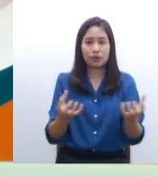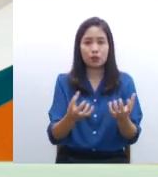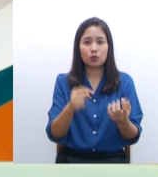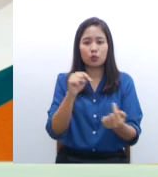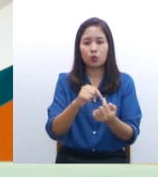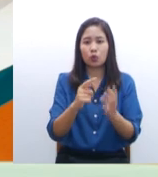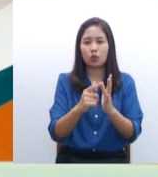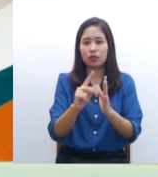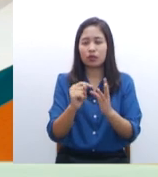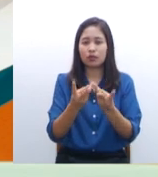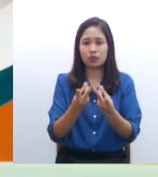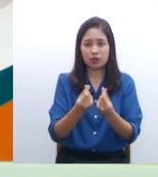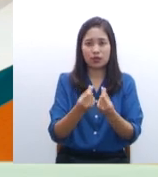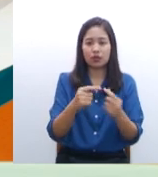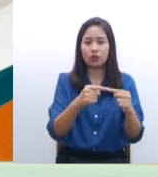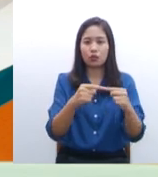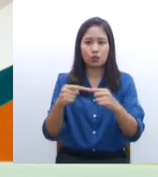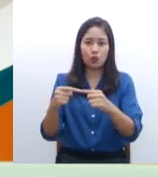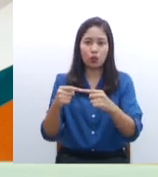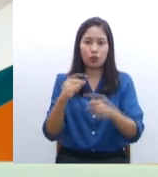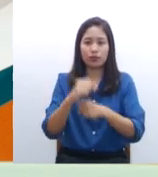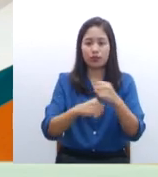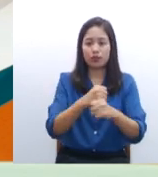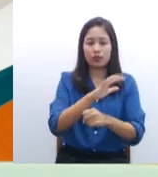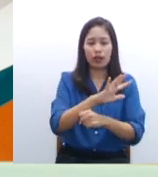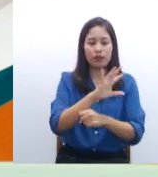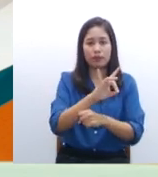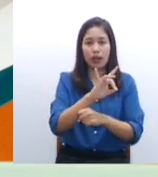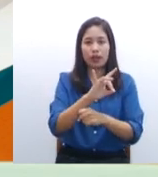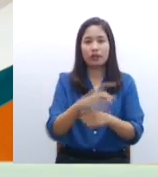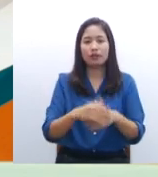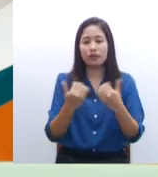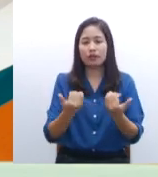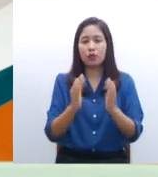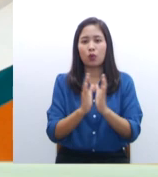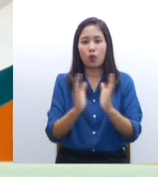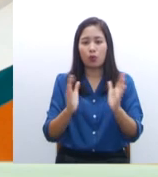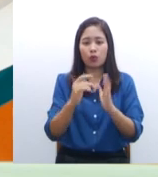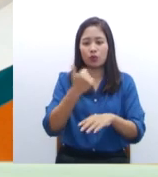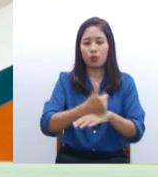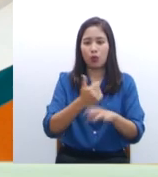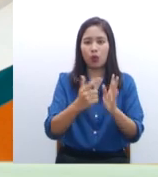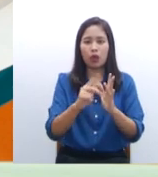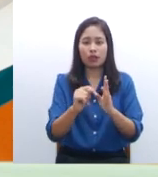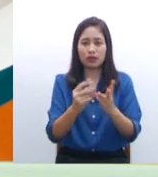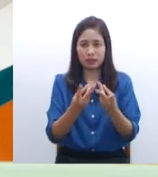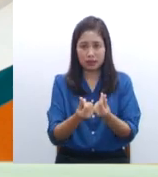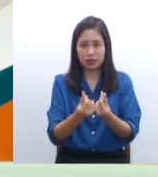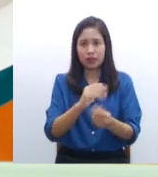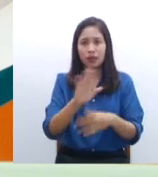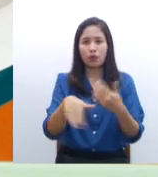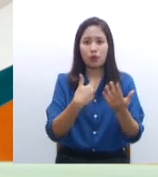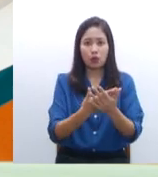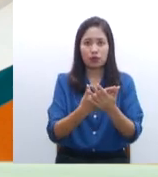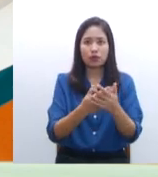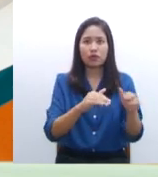งานเขตพื้นที่การศึกษานะครับอย่างต่อเนื่องตั้งแต่ปี2558นะครับขอขอบคุณท่านผู้บริหารสำนักงานเขตพื้นที่การศึกษานะครับที่ได้ให้ความสนับสนุ